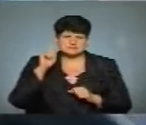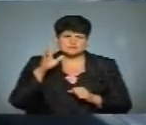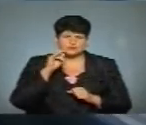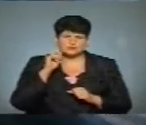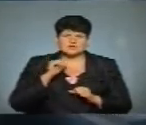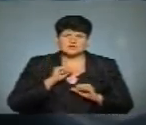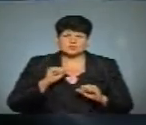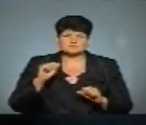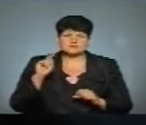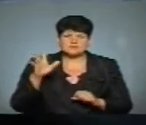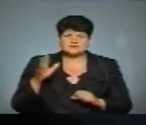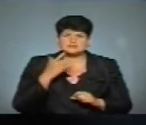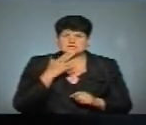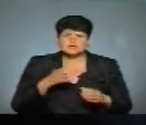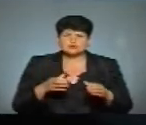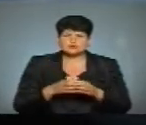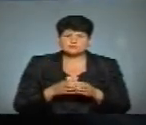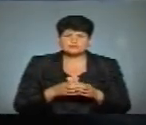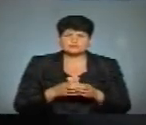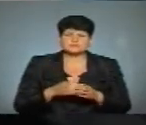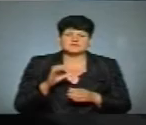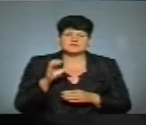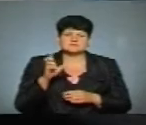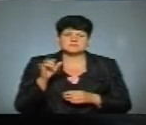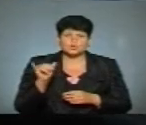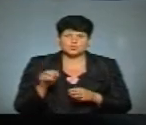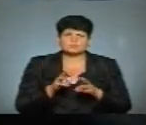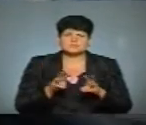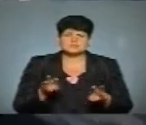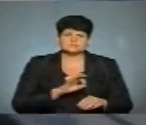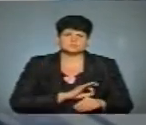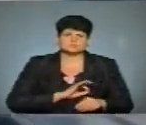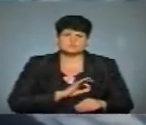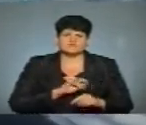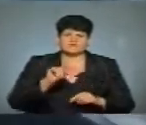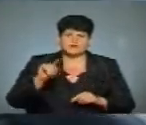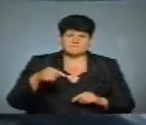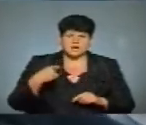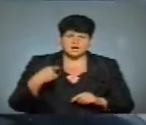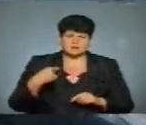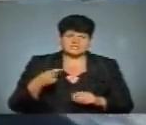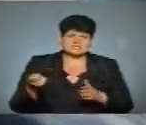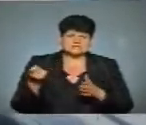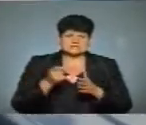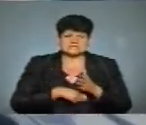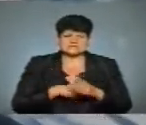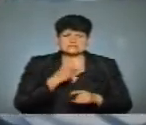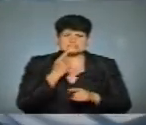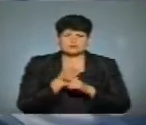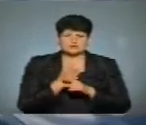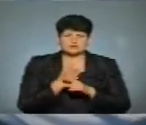Національний корпус під стінами Служби безпеки та Міністерства юстиції вимагає закрити та